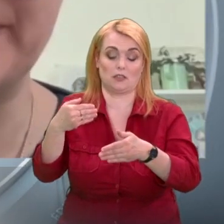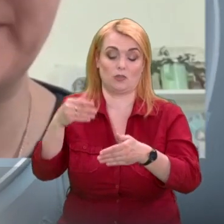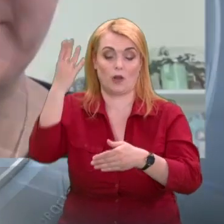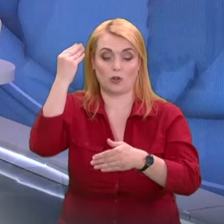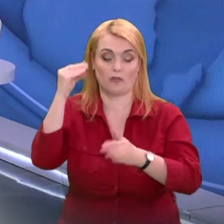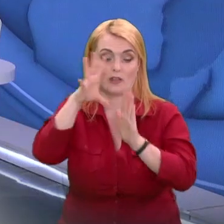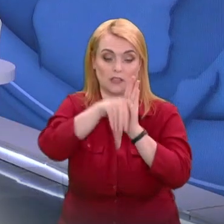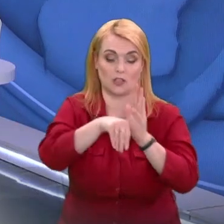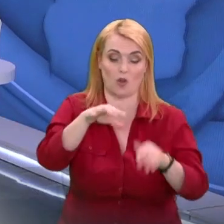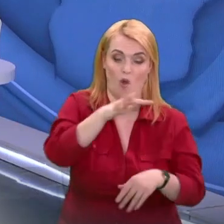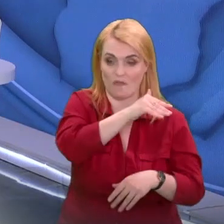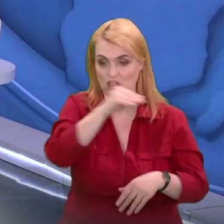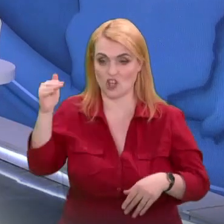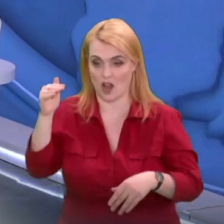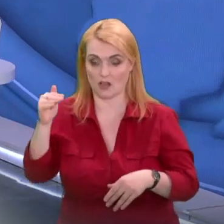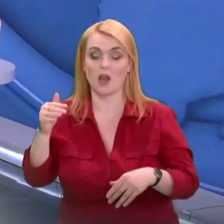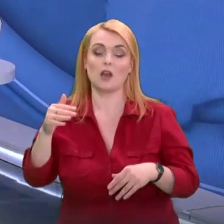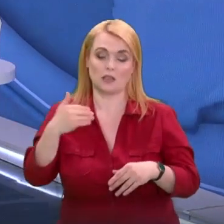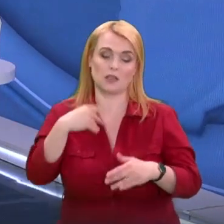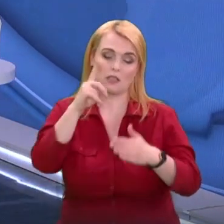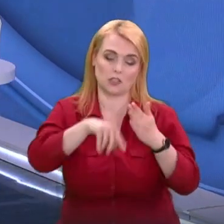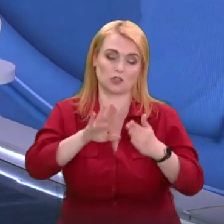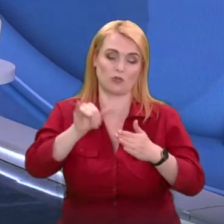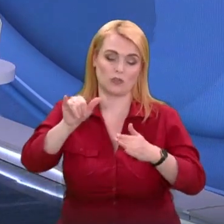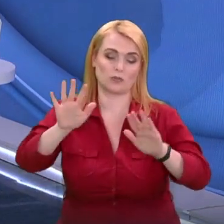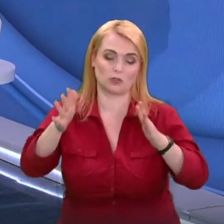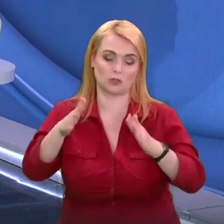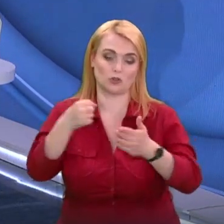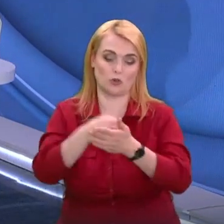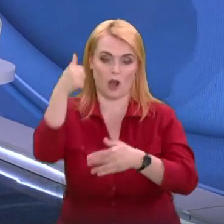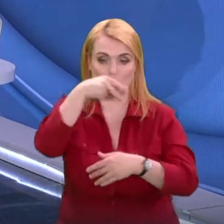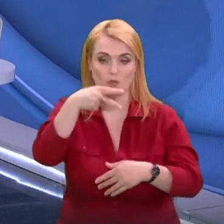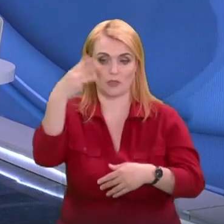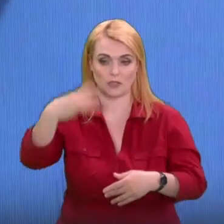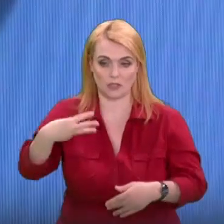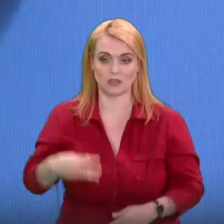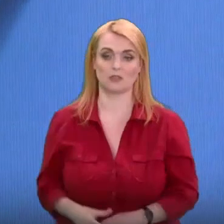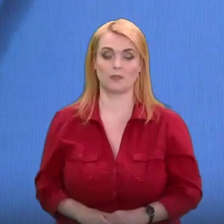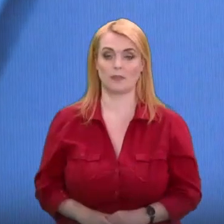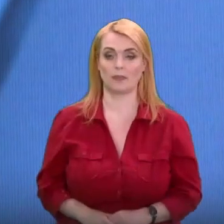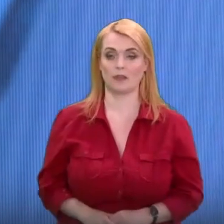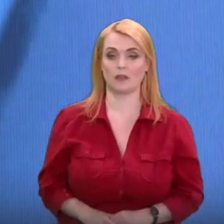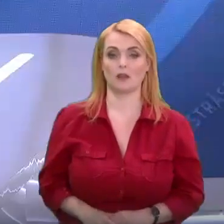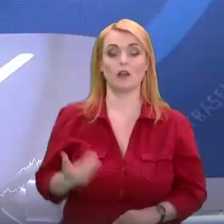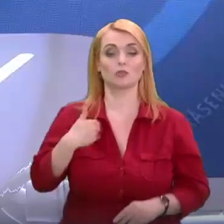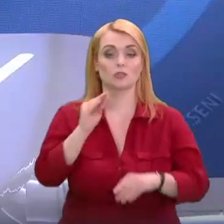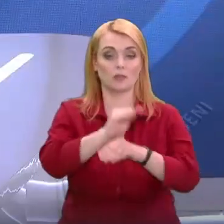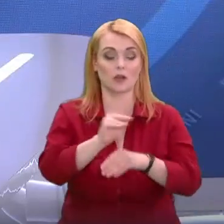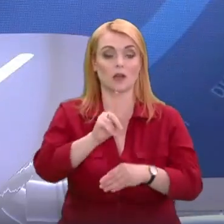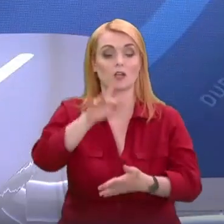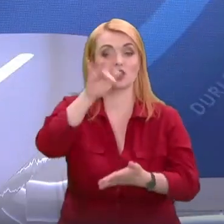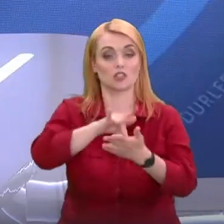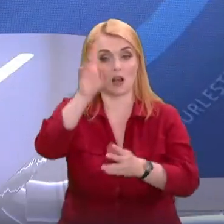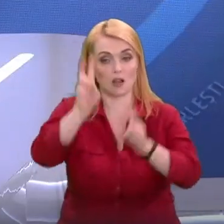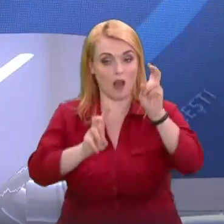2030. Vă mulțumesc tare mult pentru această discuție. Trebuie să mai adaug aici că centrala electrică de la Cuciurgan